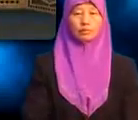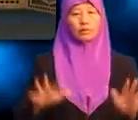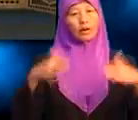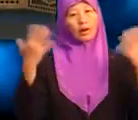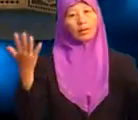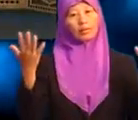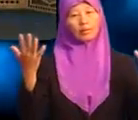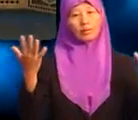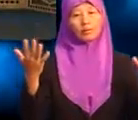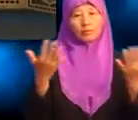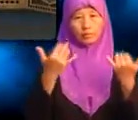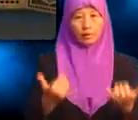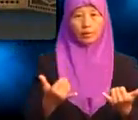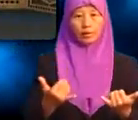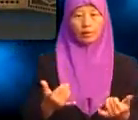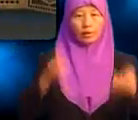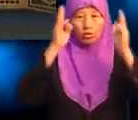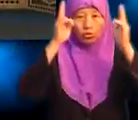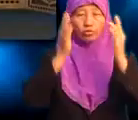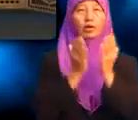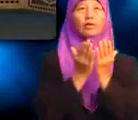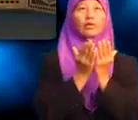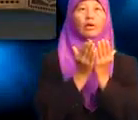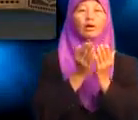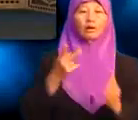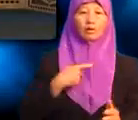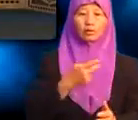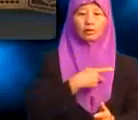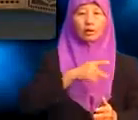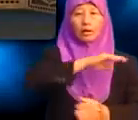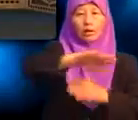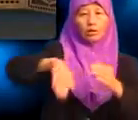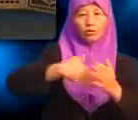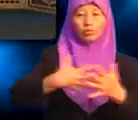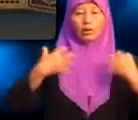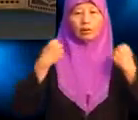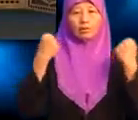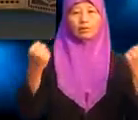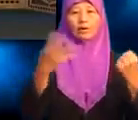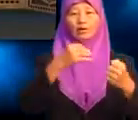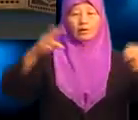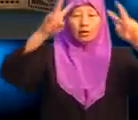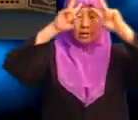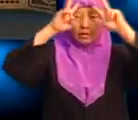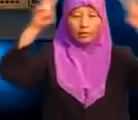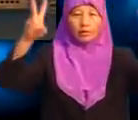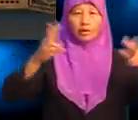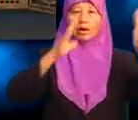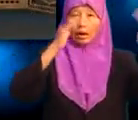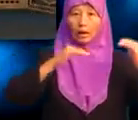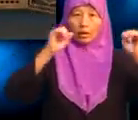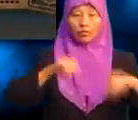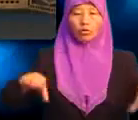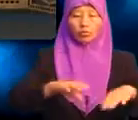Sekian dulu buat kali ini. Ustazah berdoa agar kita semua sihat dan tenang agar dapat